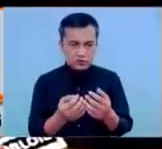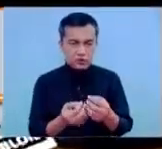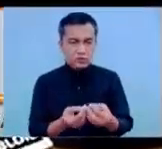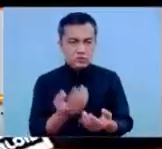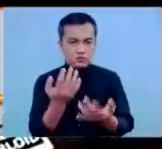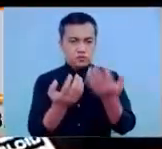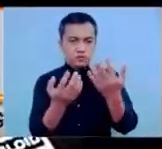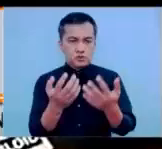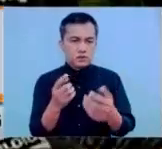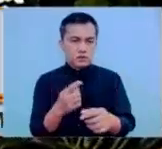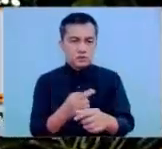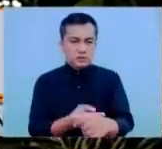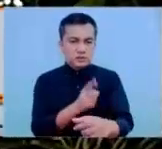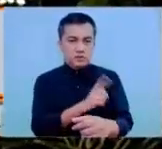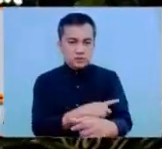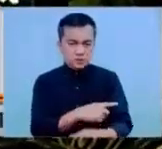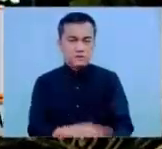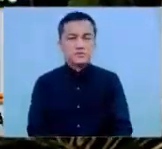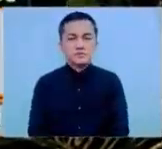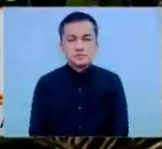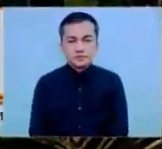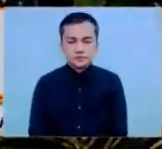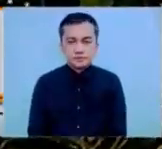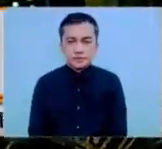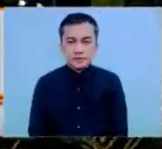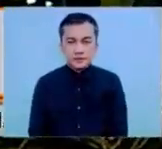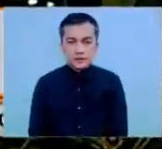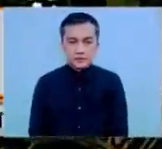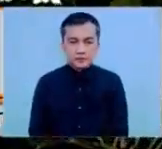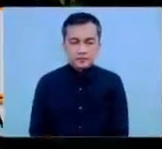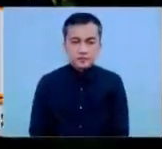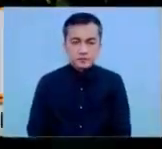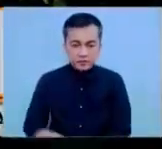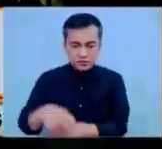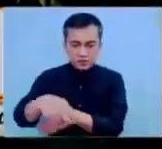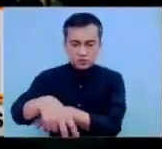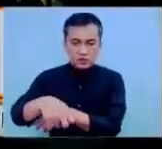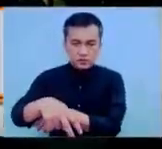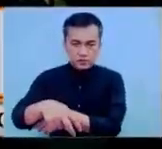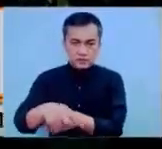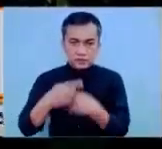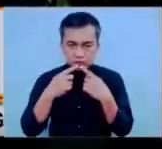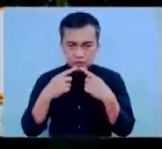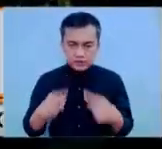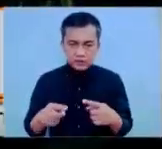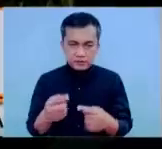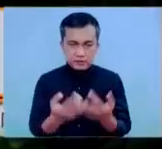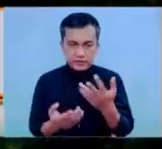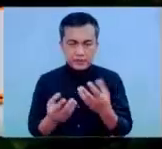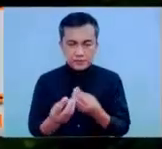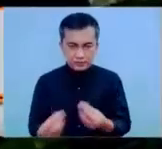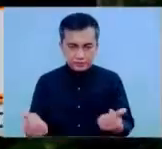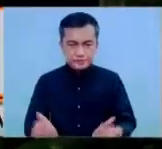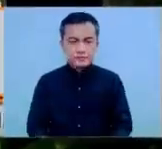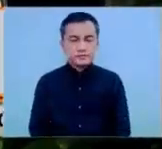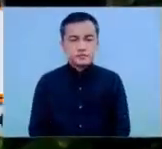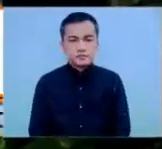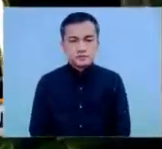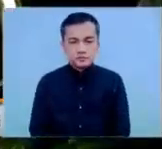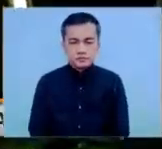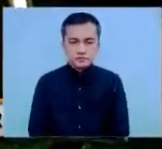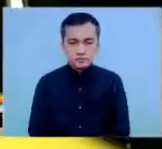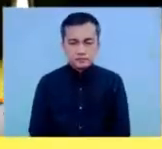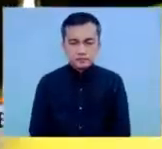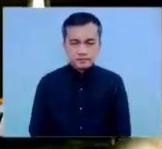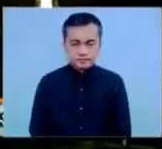siya naglalagablab. Pasado alas 12 na ng hating gabi nang ideklara itong fire out. Nagbabalita mula